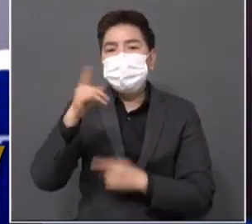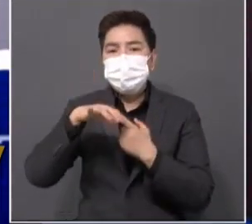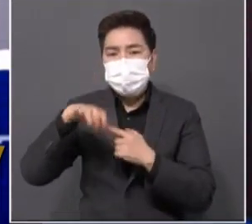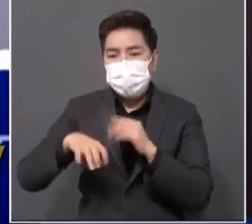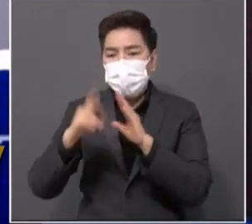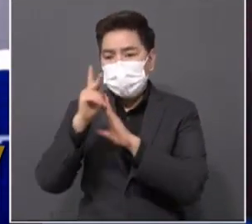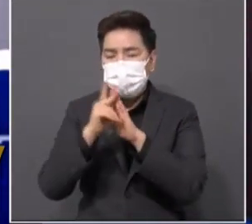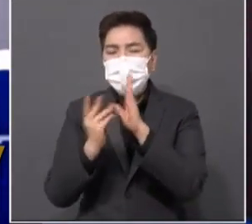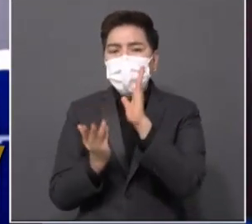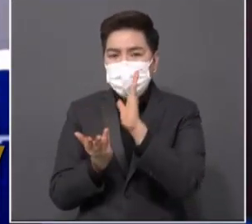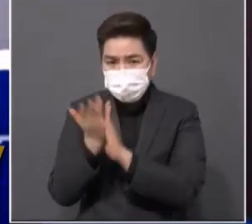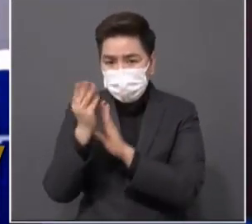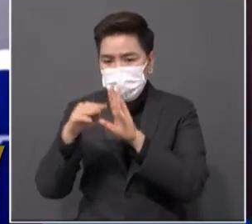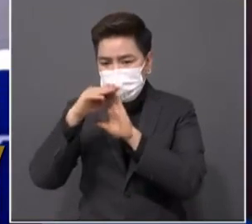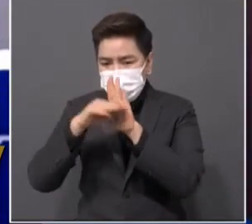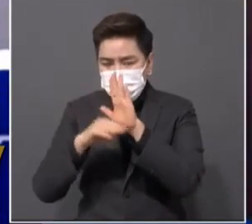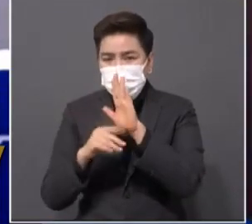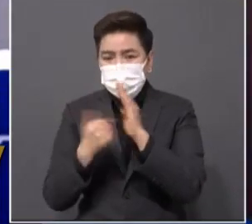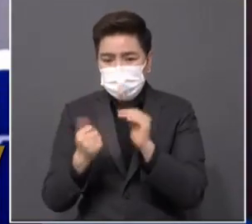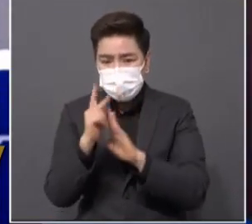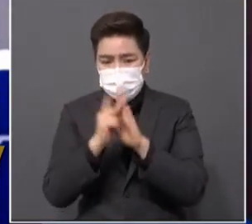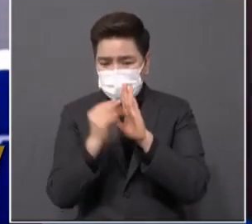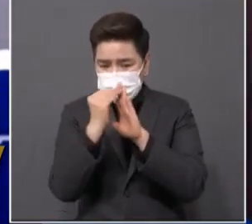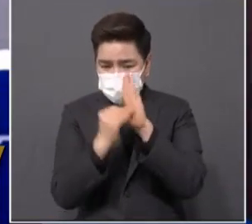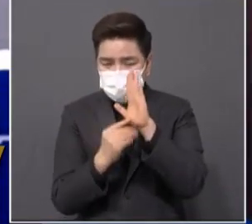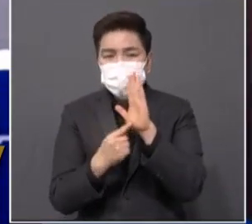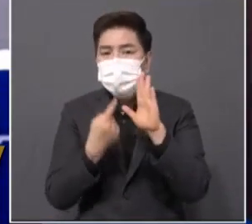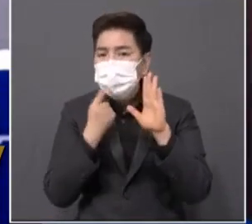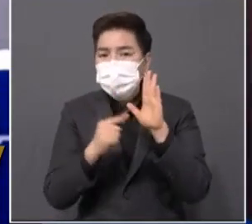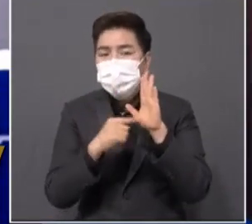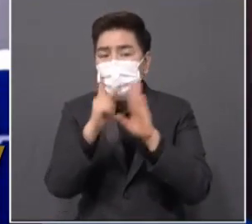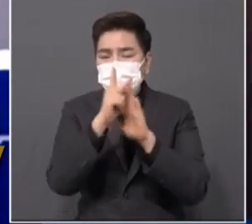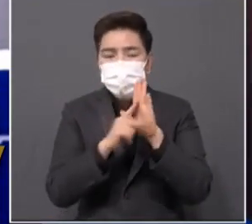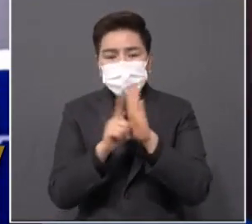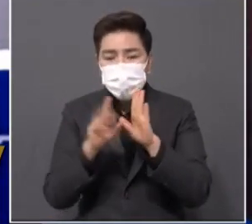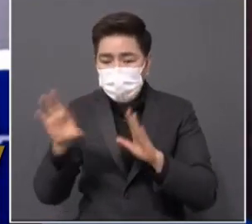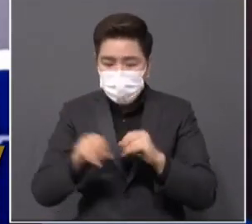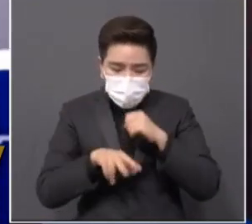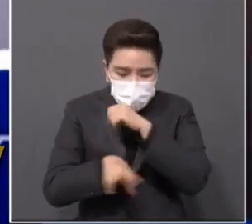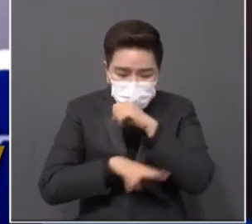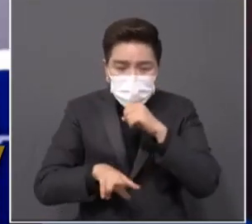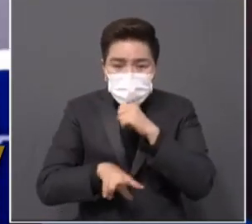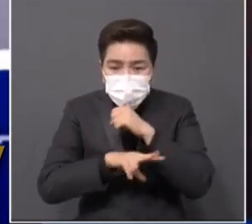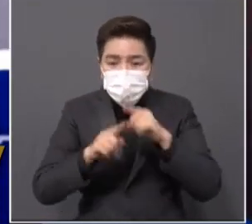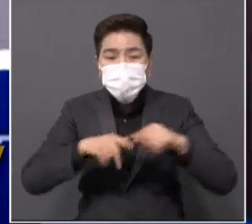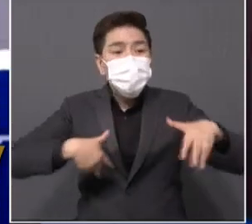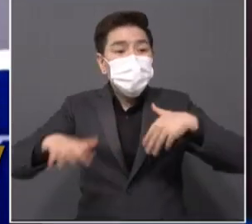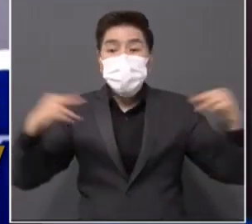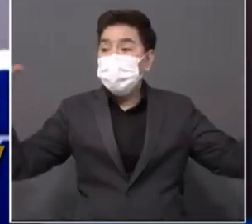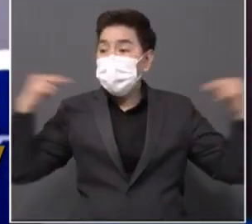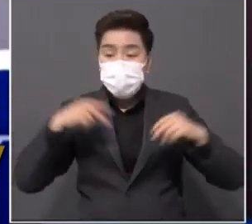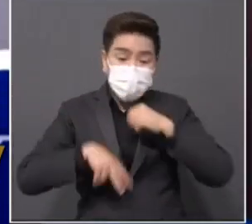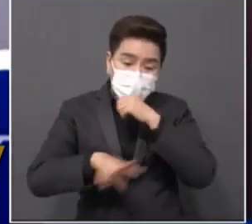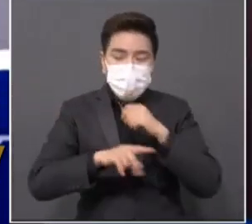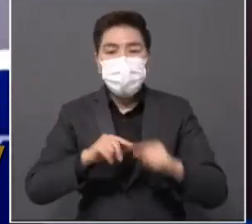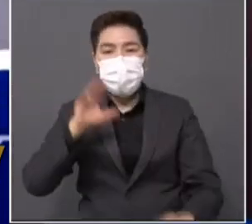ต่างของกนชาการชงเพรในกฎหมายฉบับนี้ระบไอย่ชดเจนว่าห้ามใช้กนชาโยวธีการสูปในพนที่สาธารณ